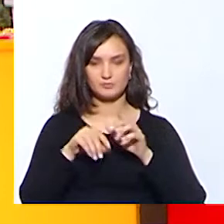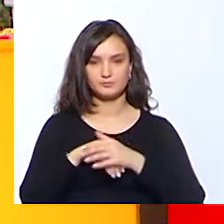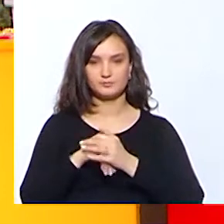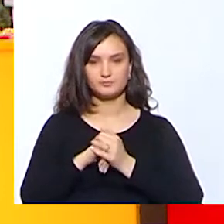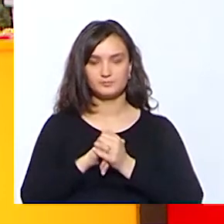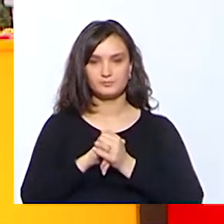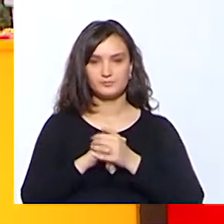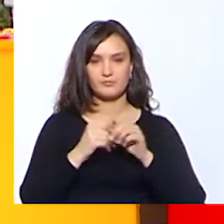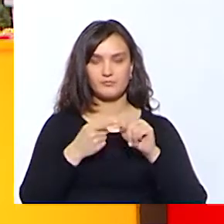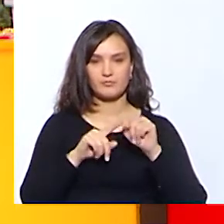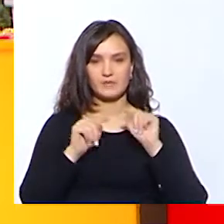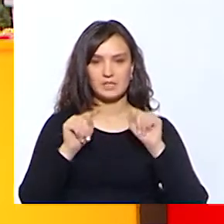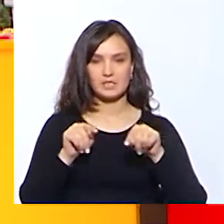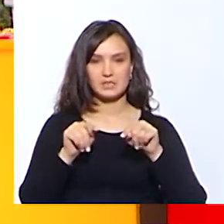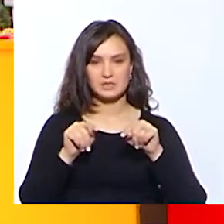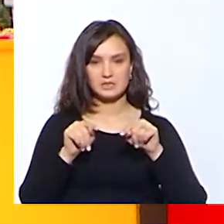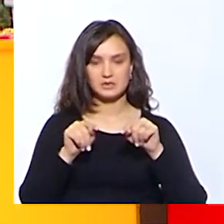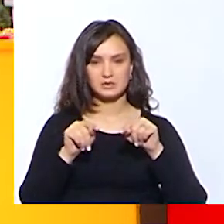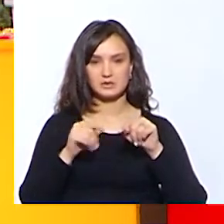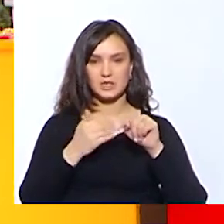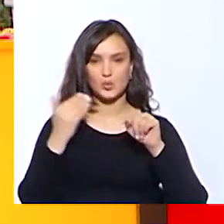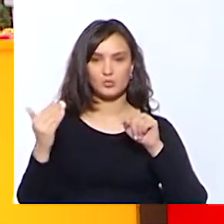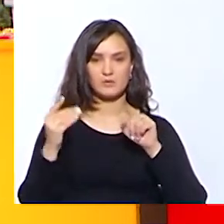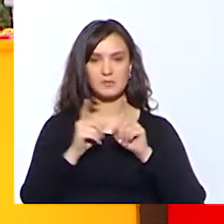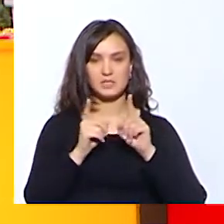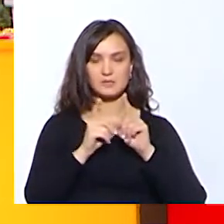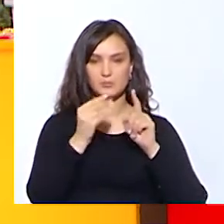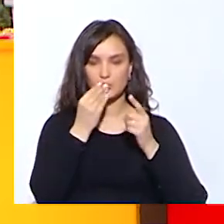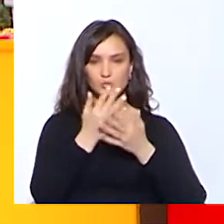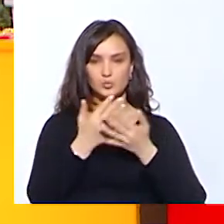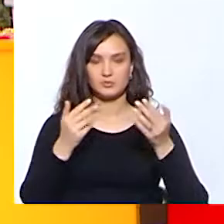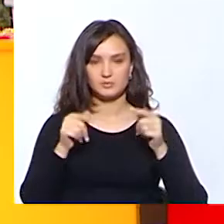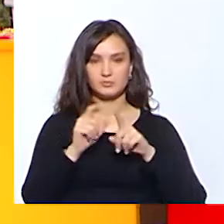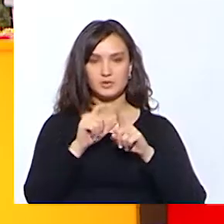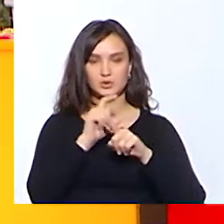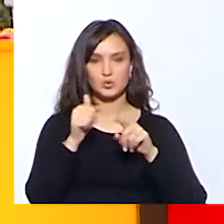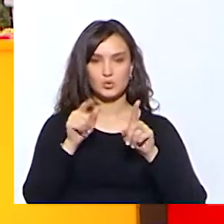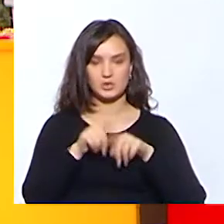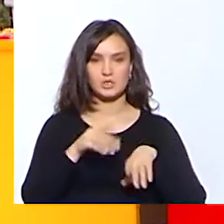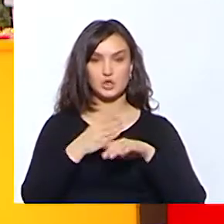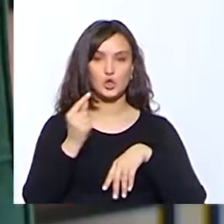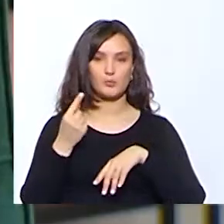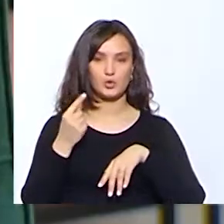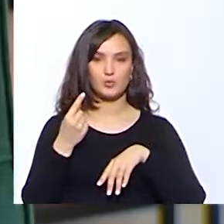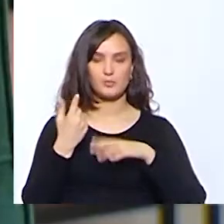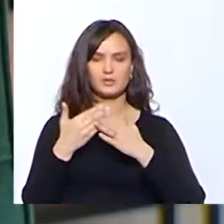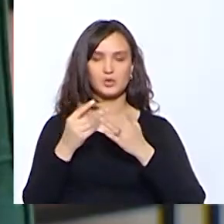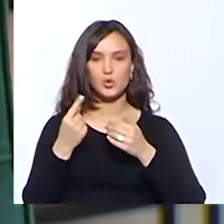ეს განეკუთვნება მაგალითად ისეთ პროდუქტებს, ეს ჩემს მიერ ნათქვამი ეს ფრაზა, როგორიც არის ლობიო.